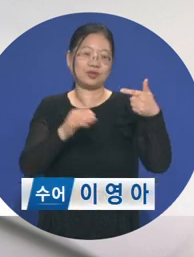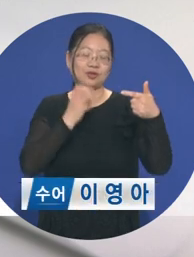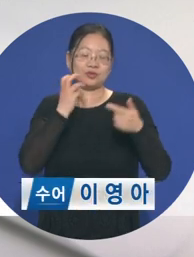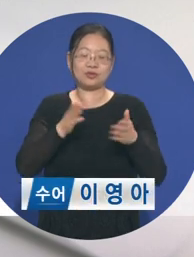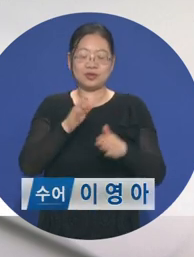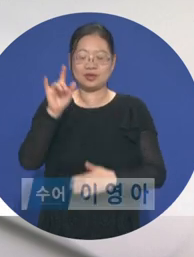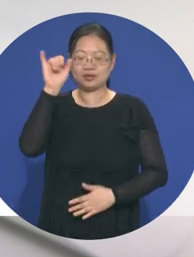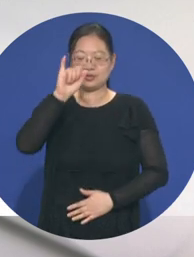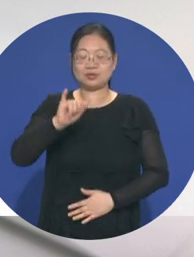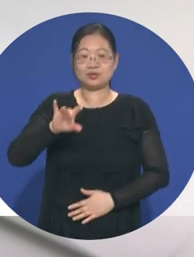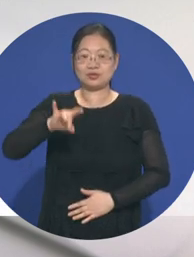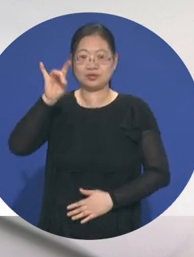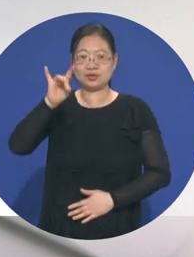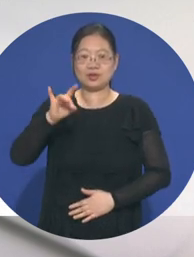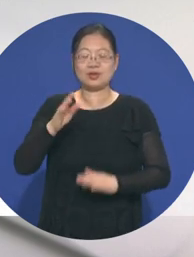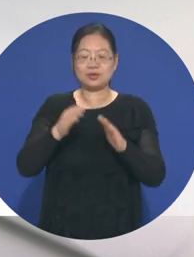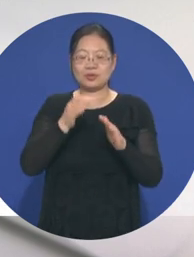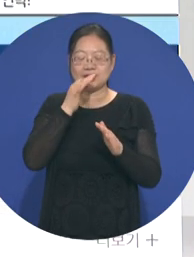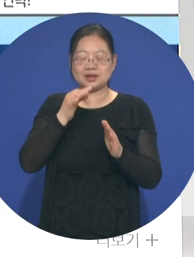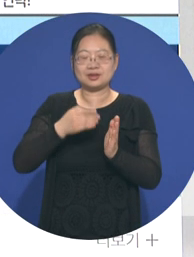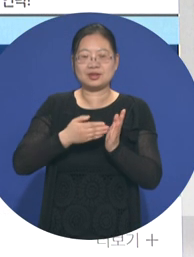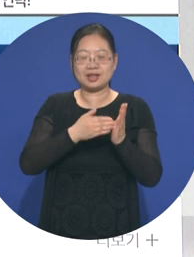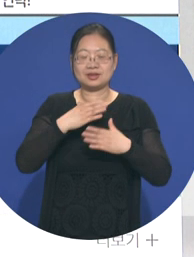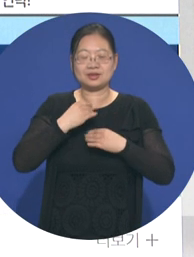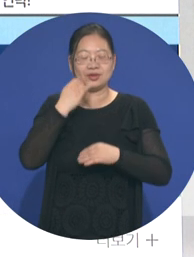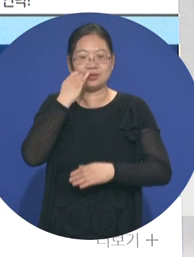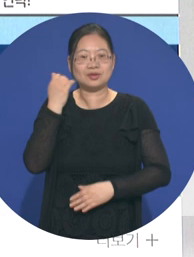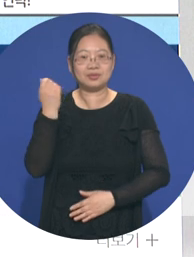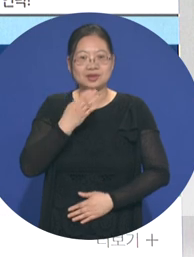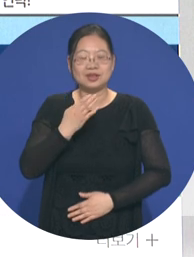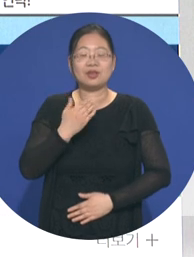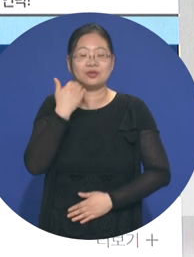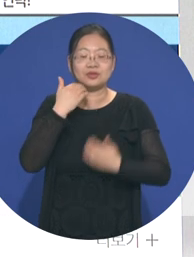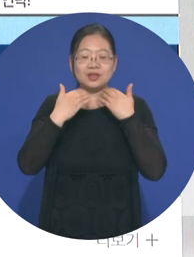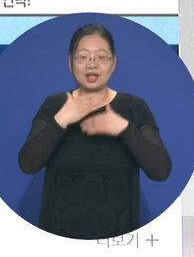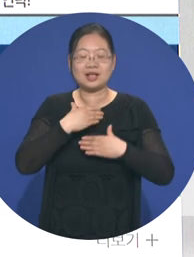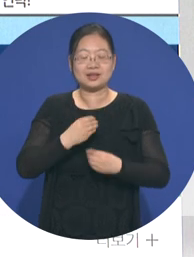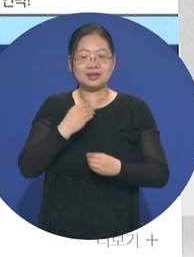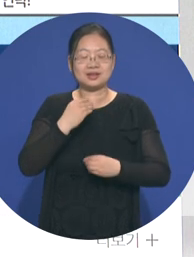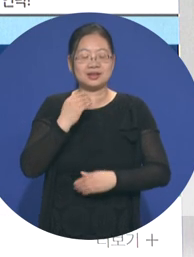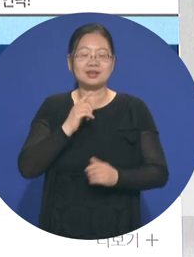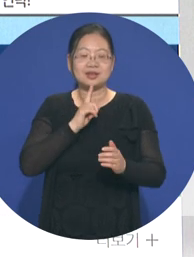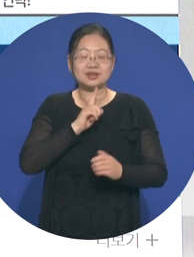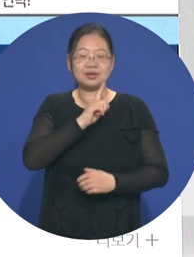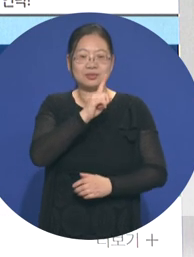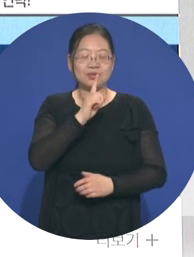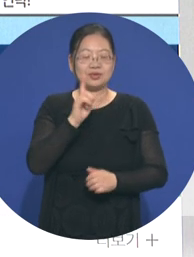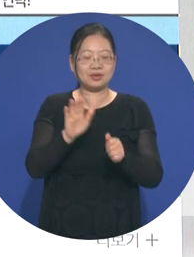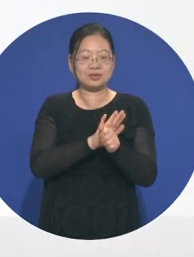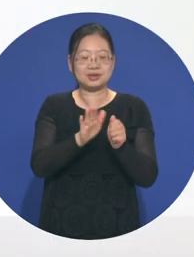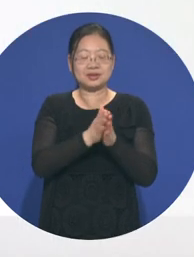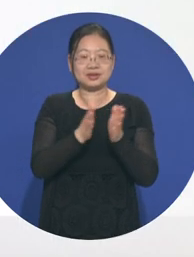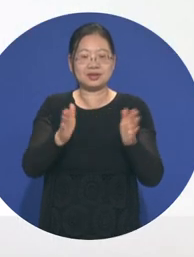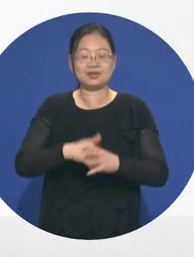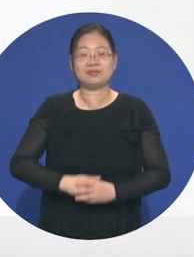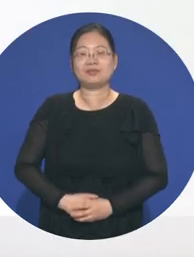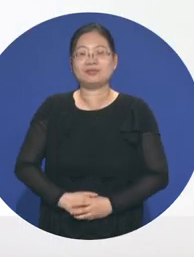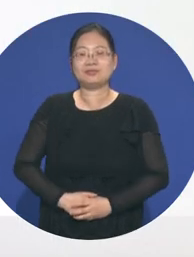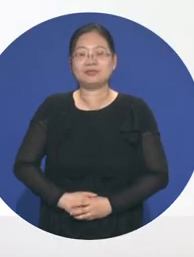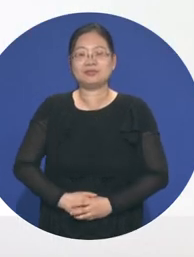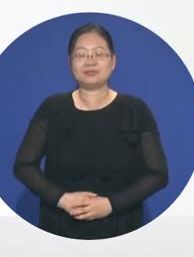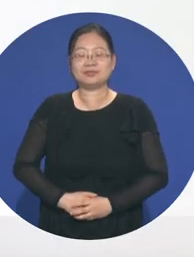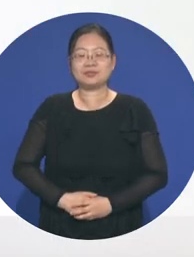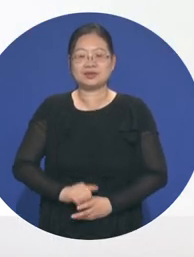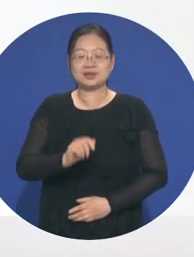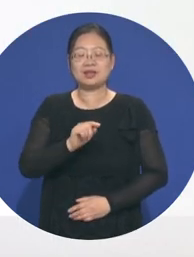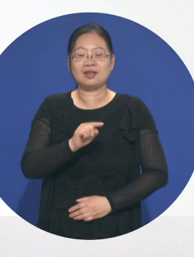올 6월부터 경기도가 전국 최초로 공익 제보 안심전화번호 서비스인 누구나 안심 제보 서비스를 시작합니다 경유도